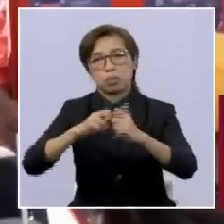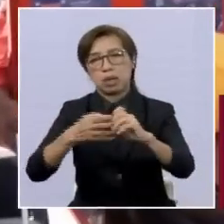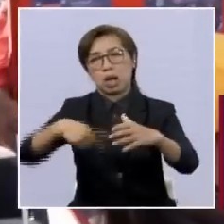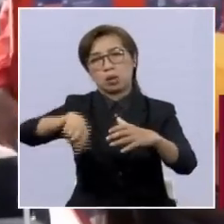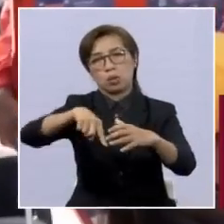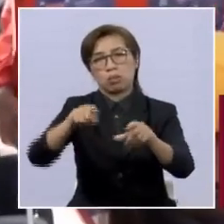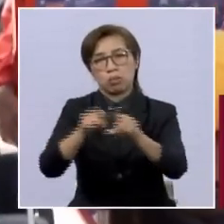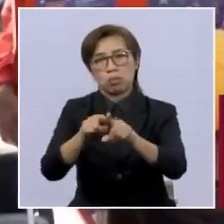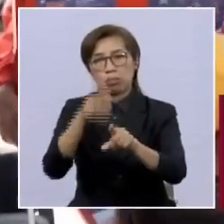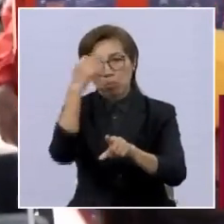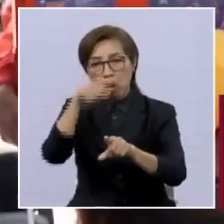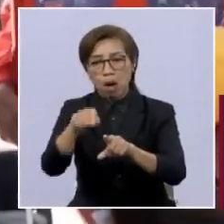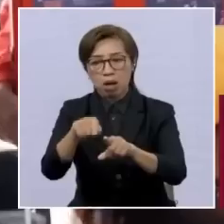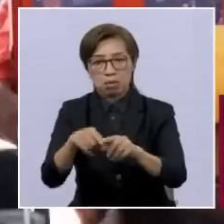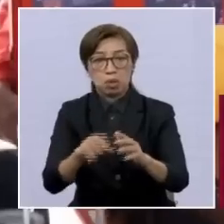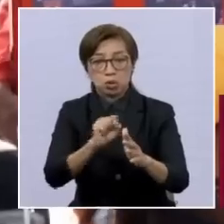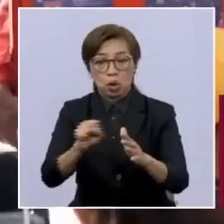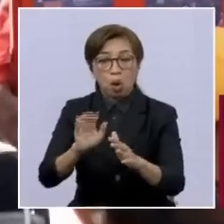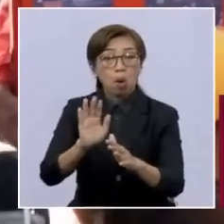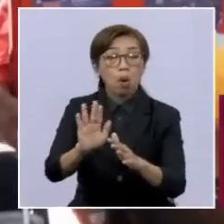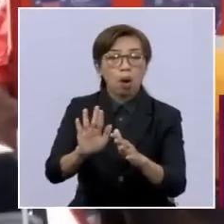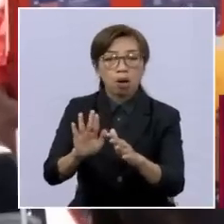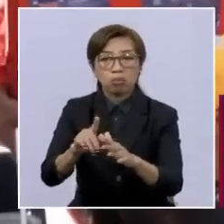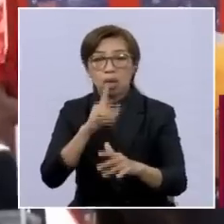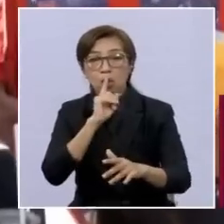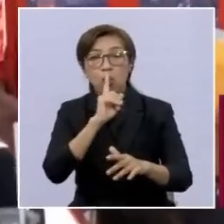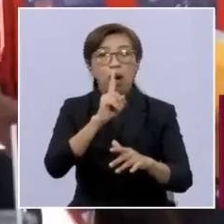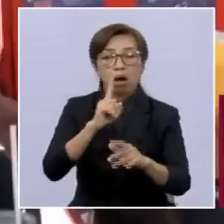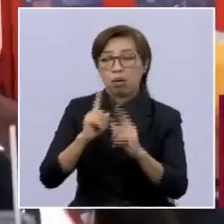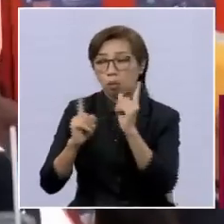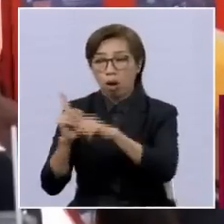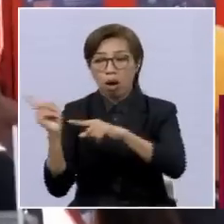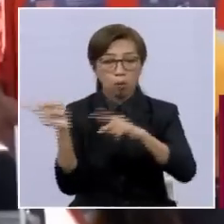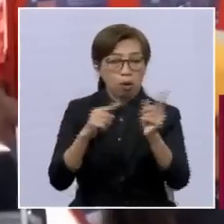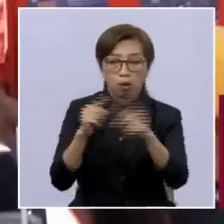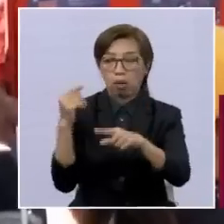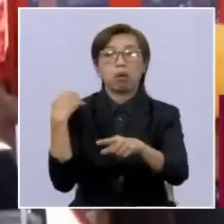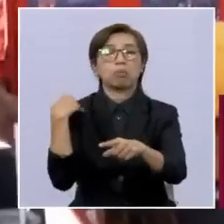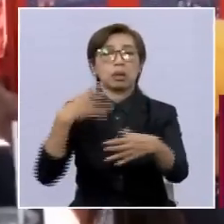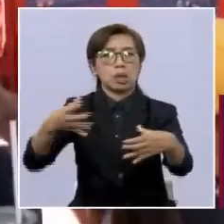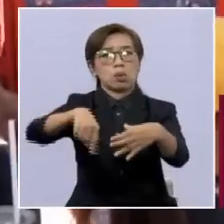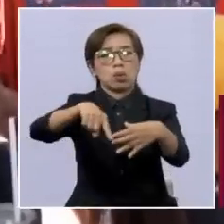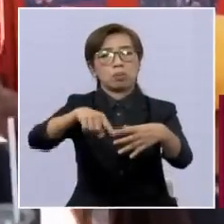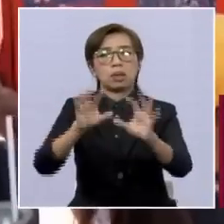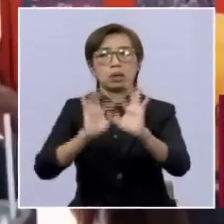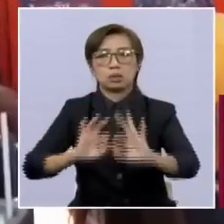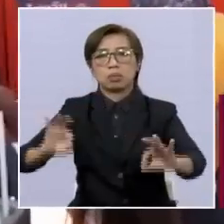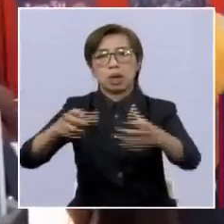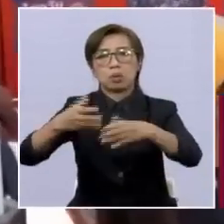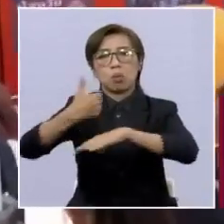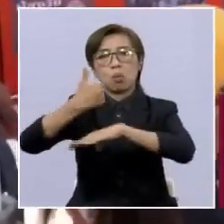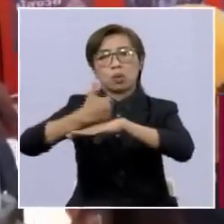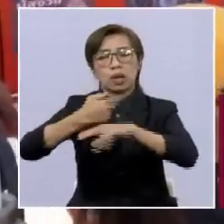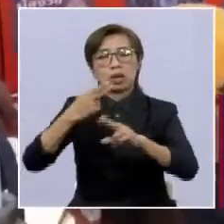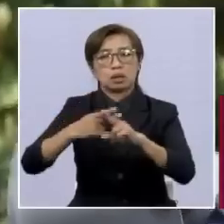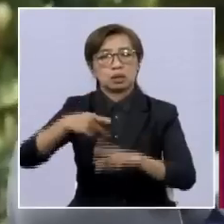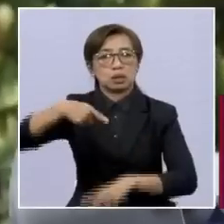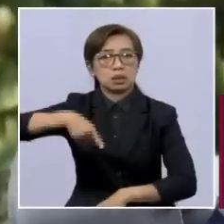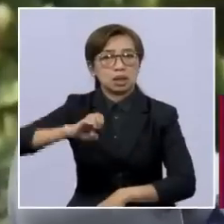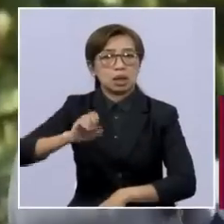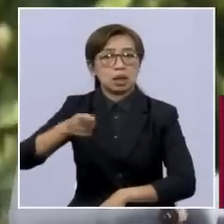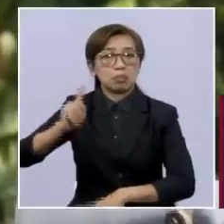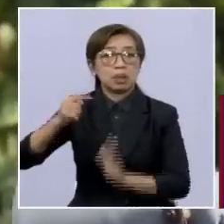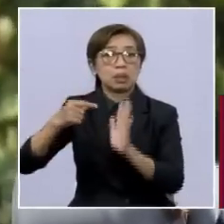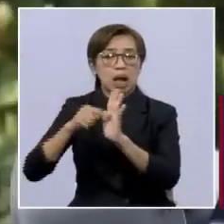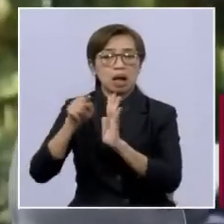ไกลก็มีการออกมาแฉกันเองแบบรายวันเลยค่ะโดยเฉพาะจุดอ่อนในตัวของหัวหน้าพรรคนะอย่างคุณพิธาลิ้มเจริญรั